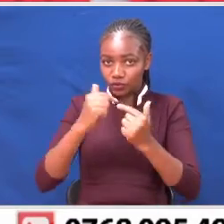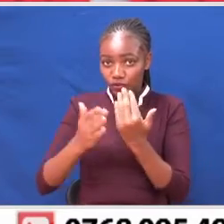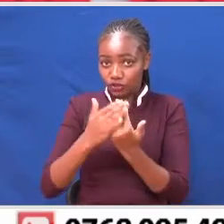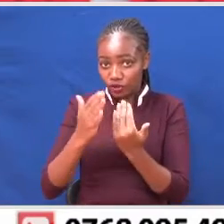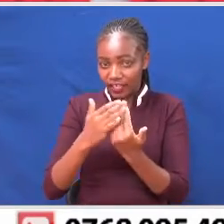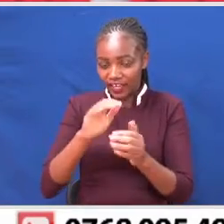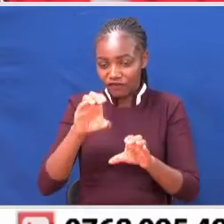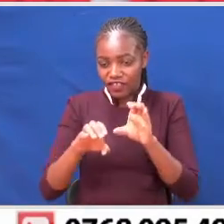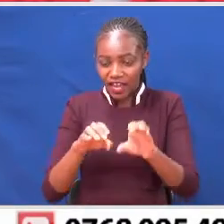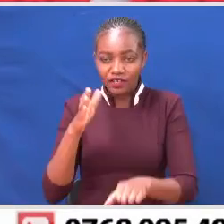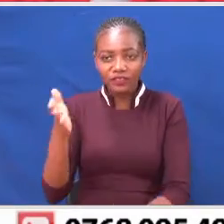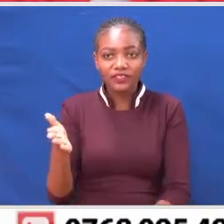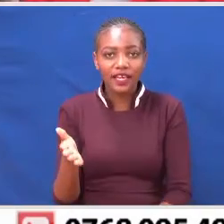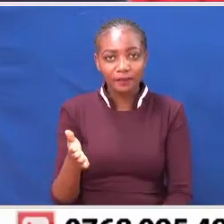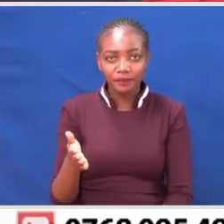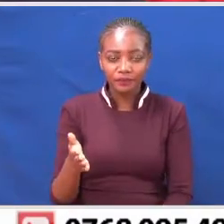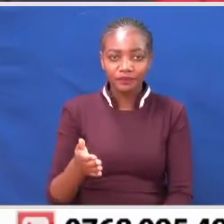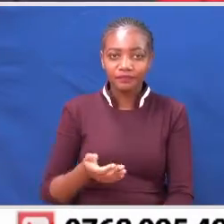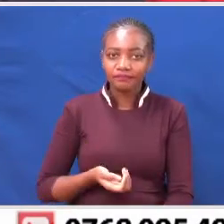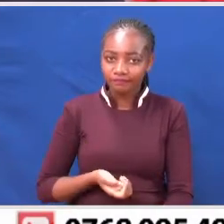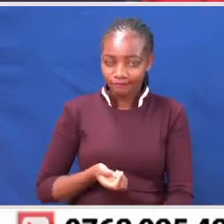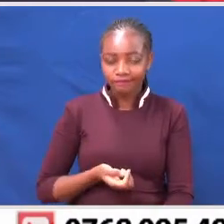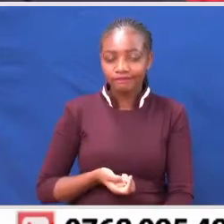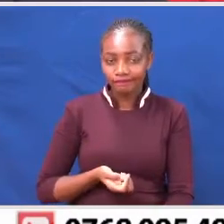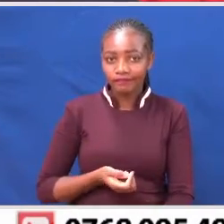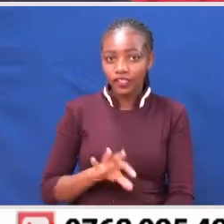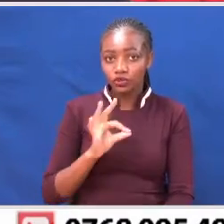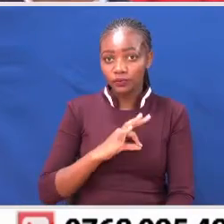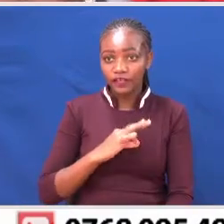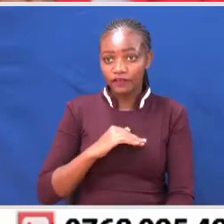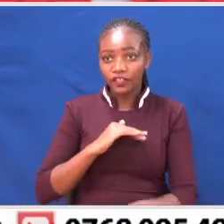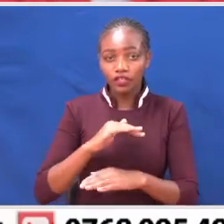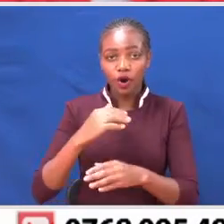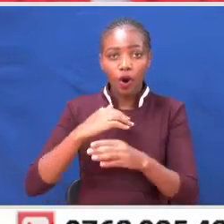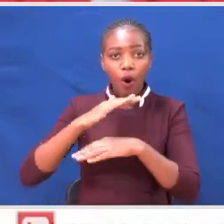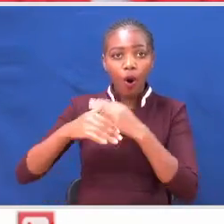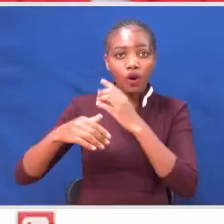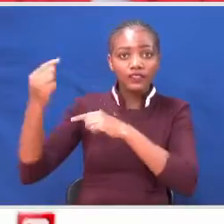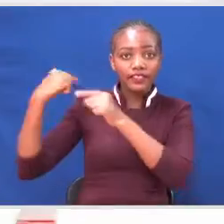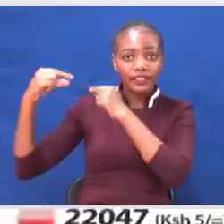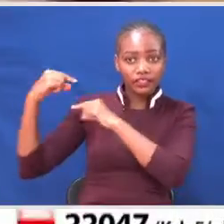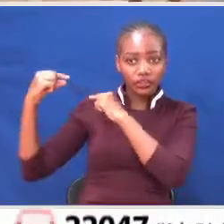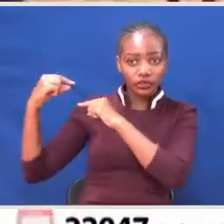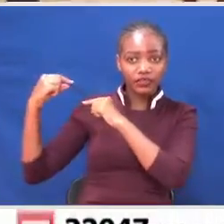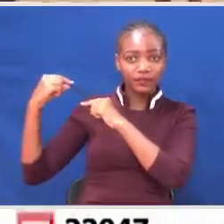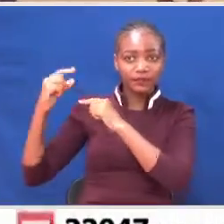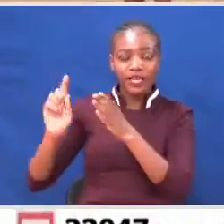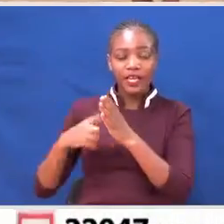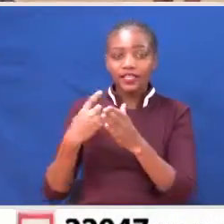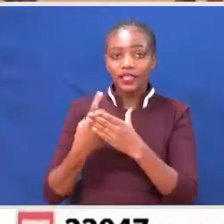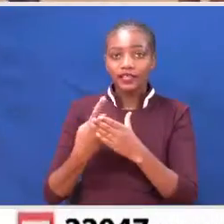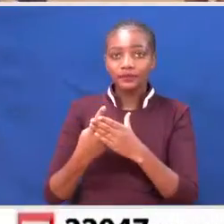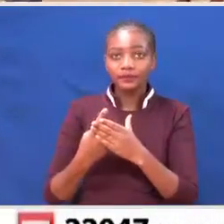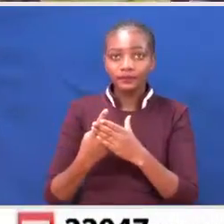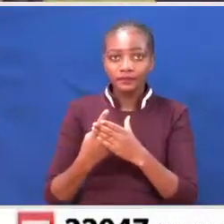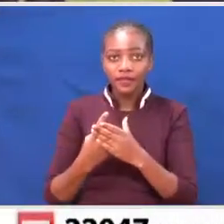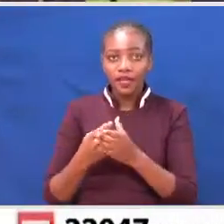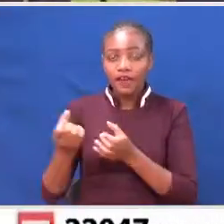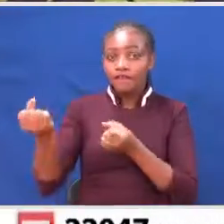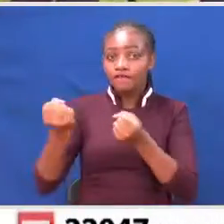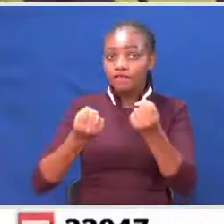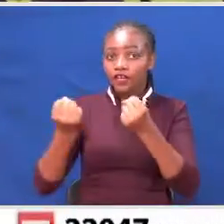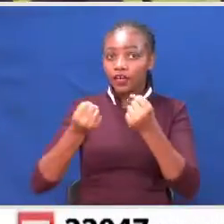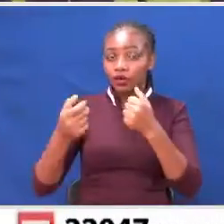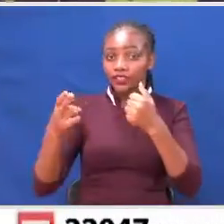wanyama, sio kwetu sisi lakini pia kwa watoto wa watoto wetu. Vile vile magari